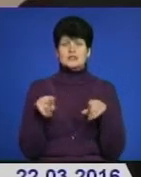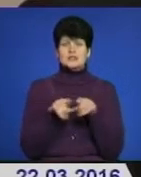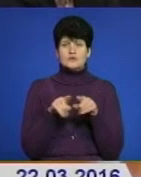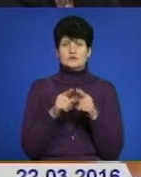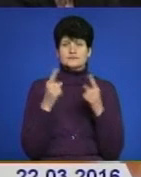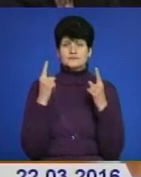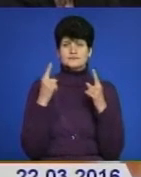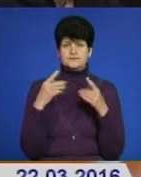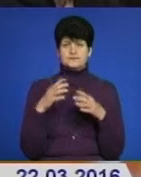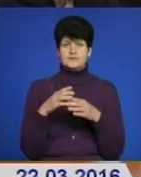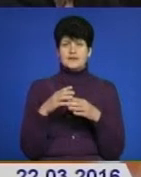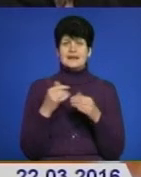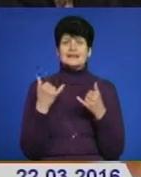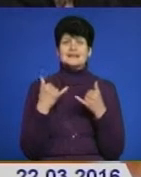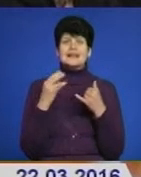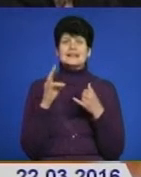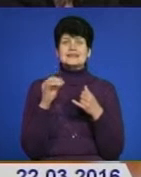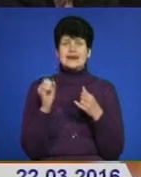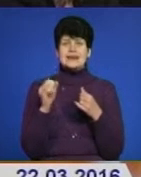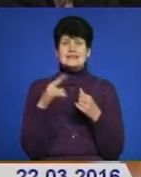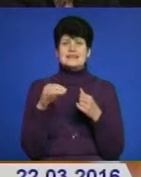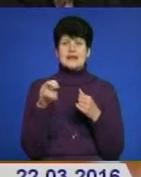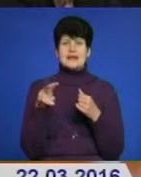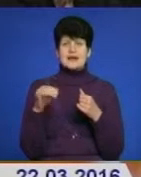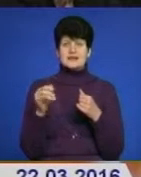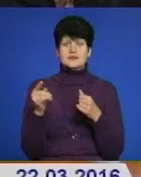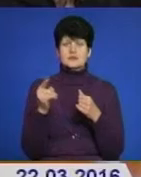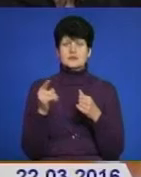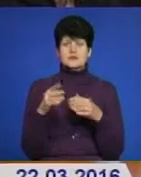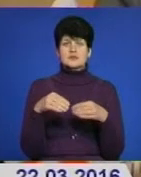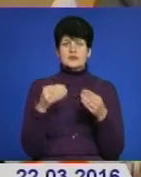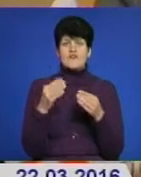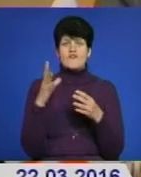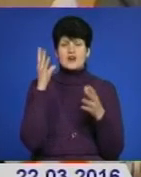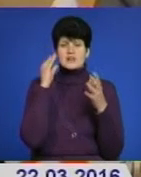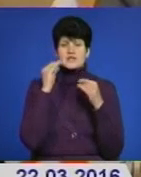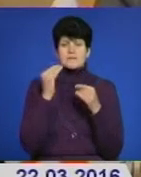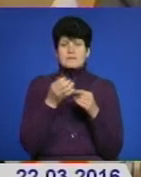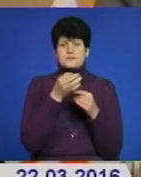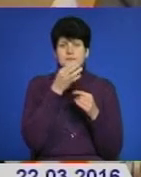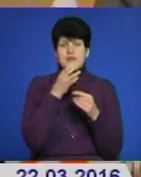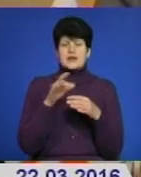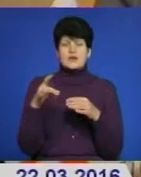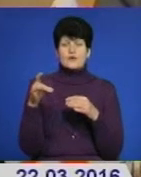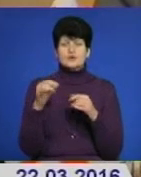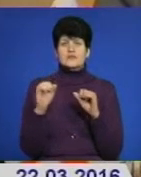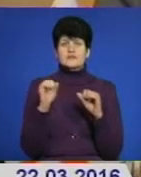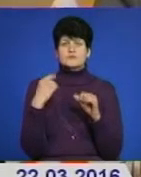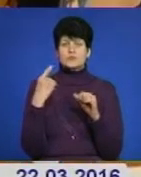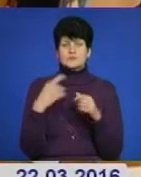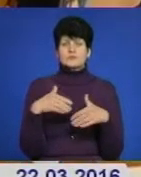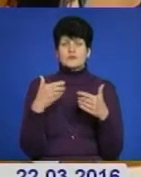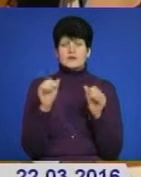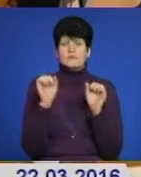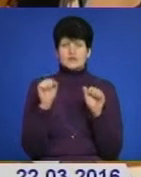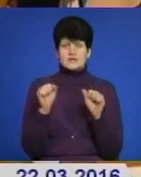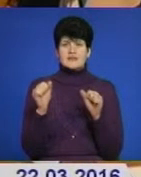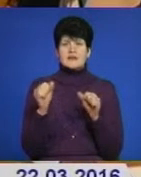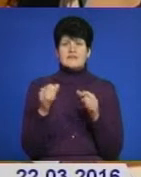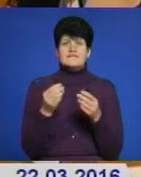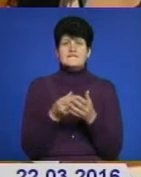імпорт. На делегатів Тернопільщина справила враження інвестиційно привабливого регіону. Тому керівництву краю запропонували можливе фінансування